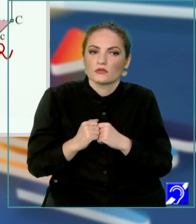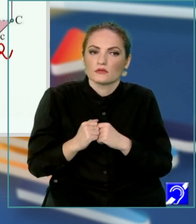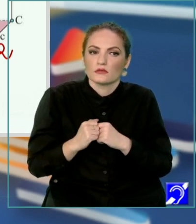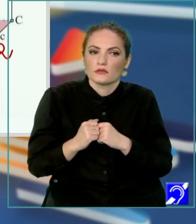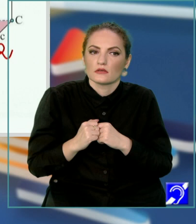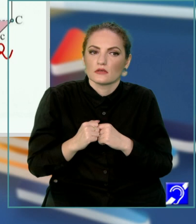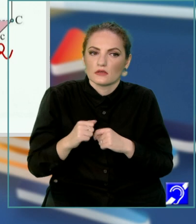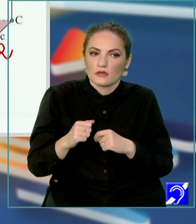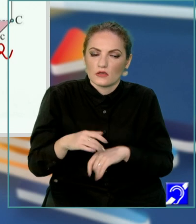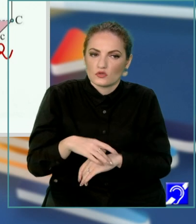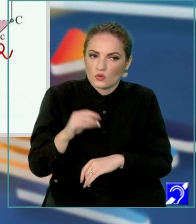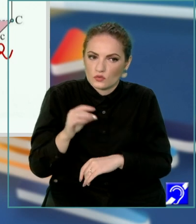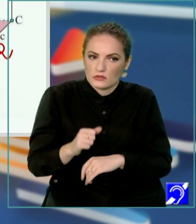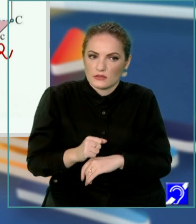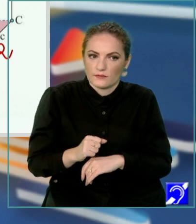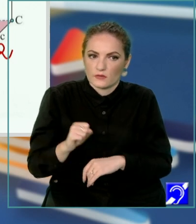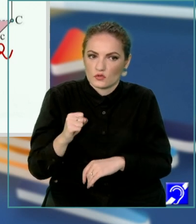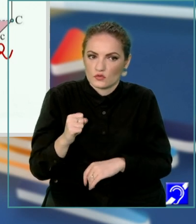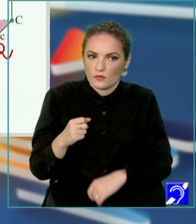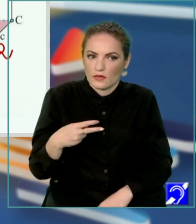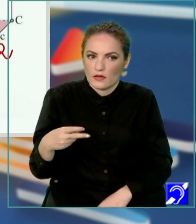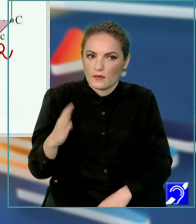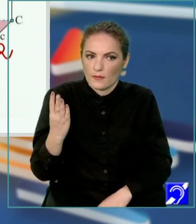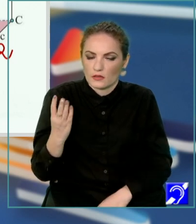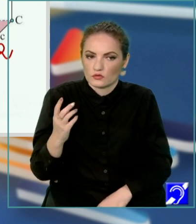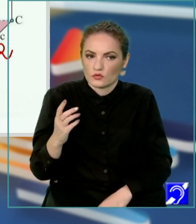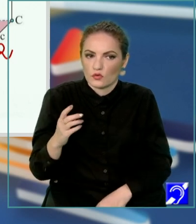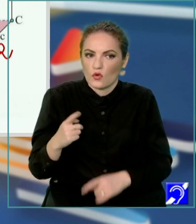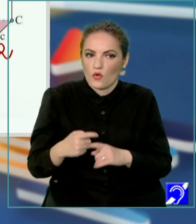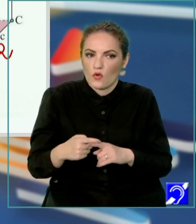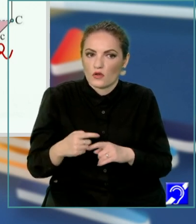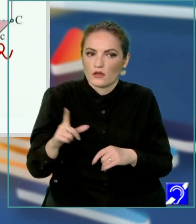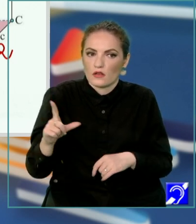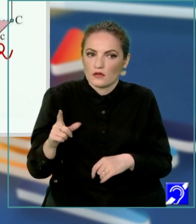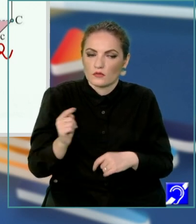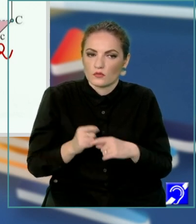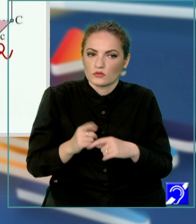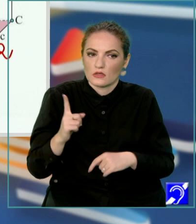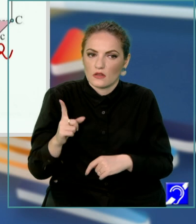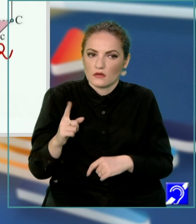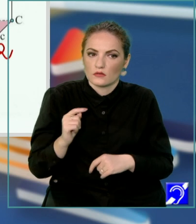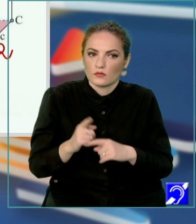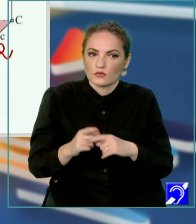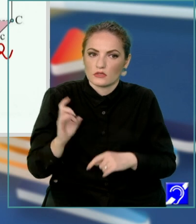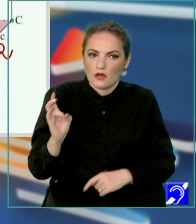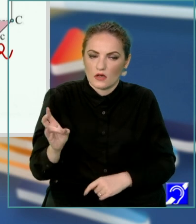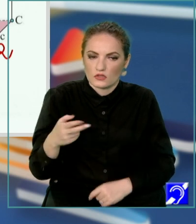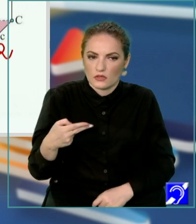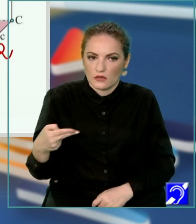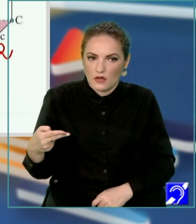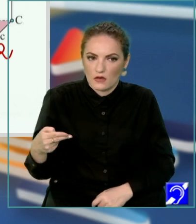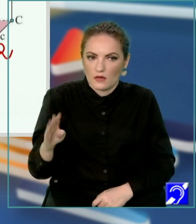dreptunghic se calculează cu patru ori lungime plus lățimea plus înălțime